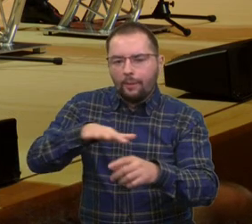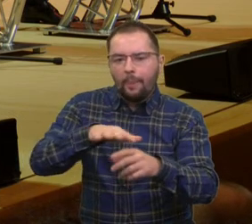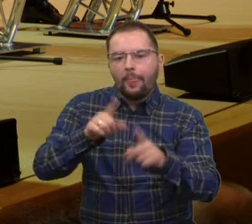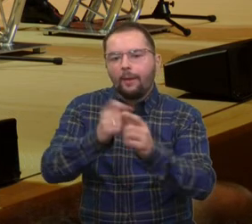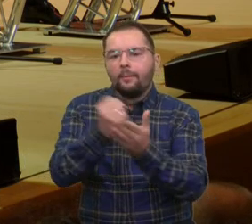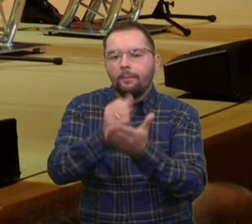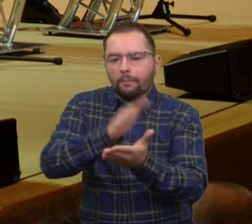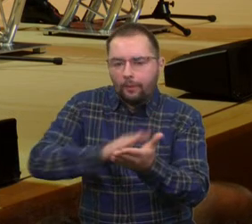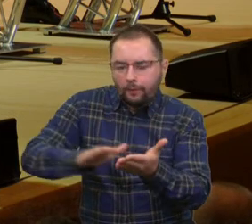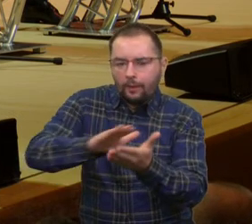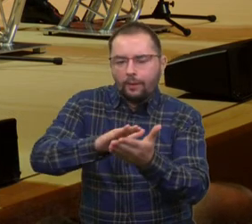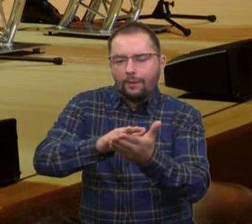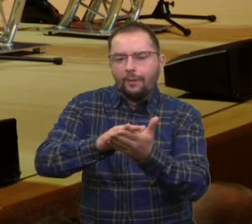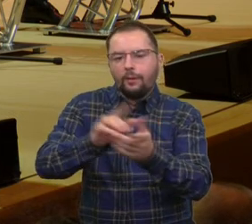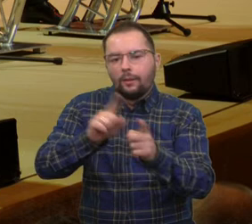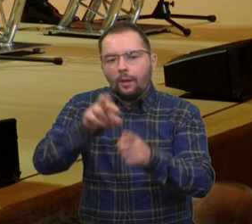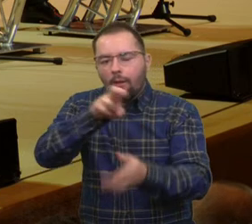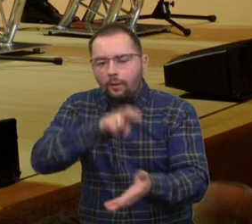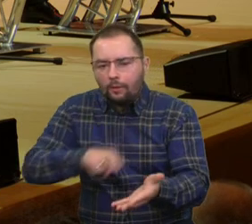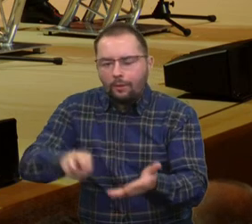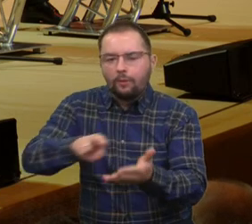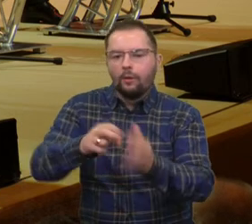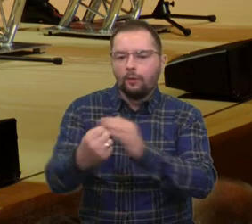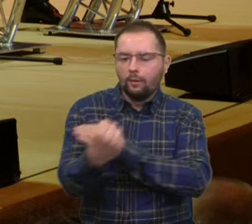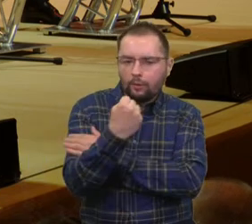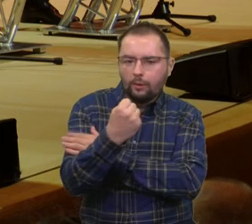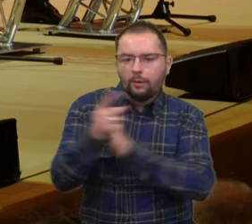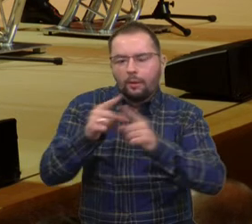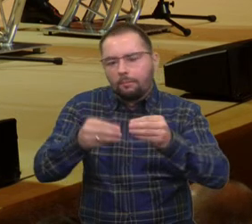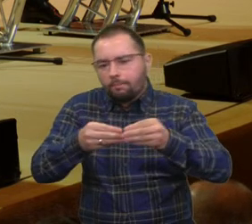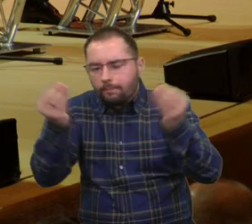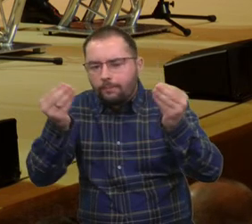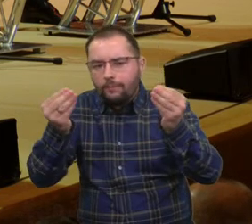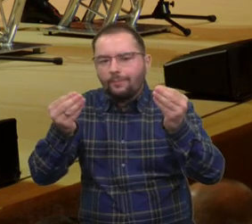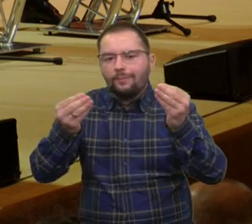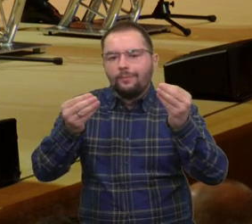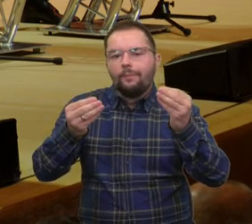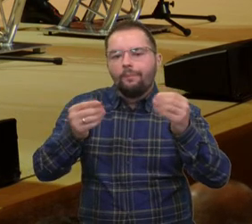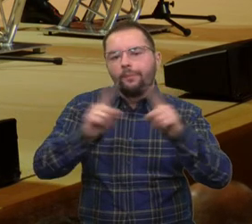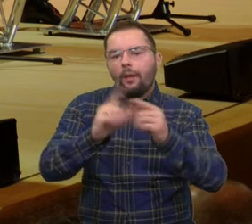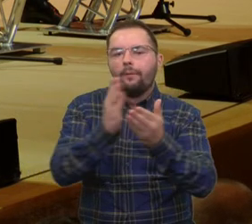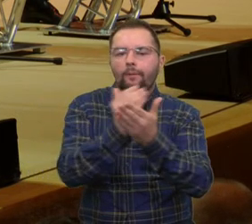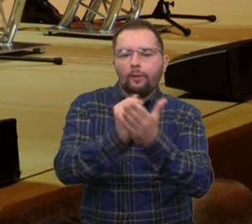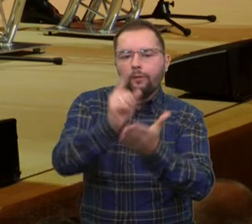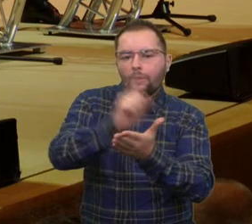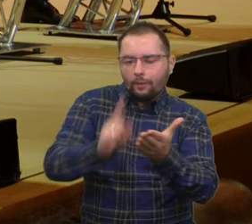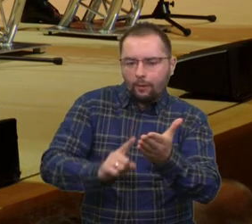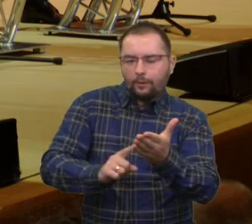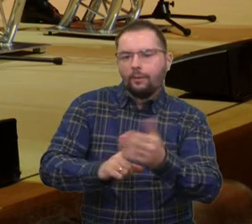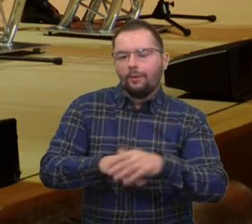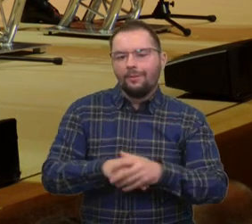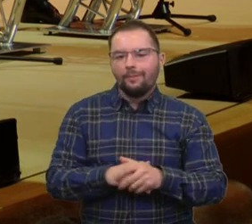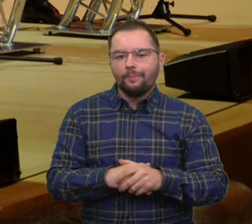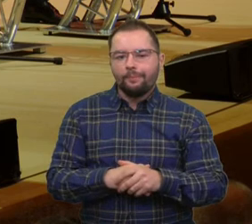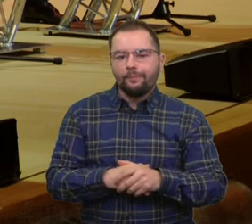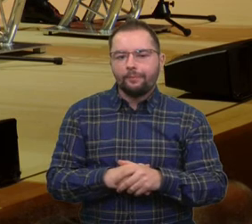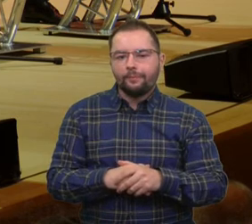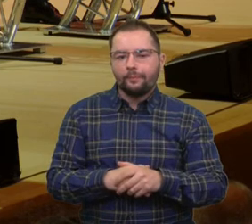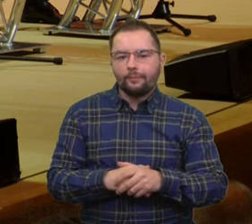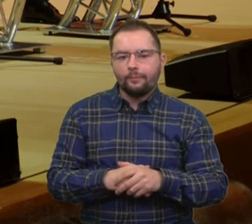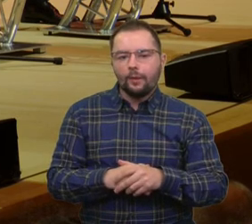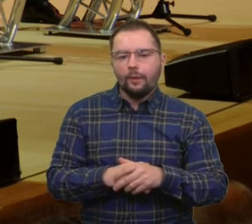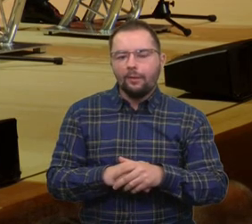i wreszcie tej regionalnej siły rozwojowej, jaką jest województwo. Jeśli mamy